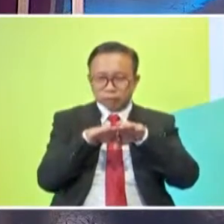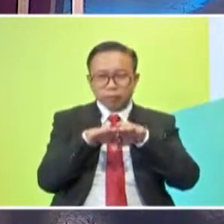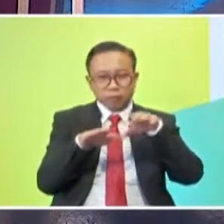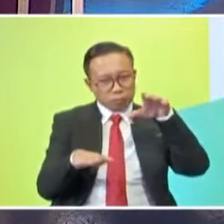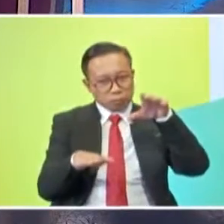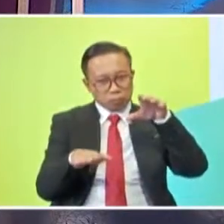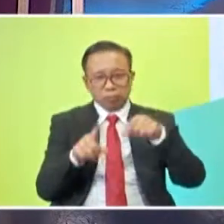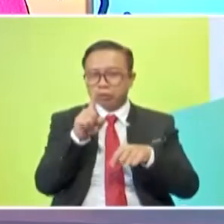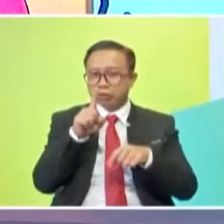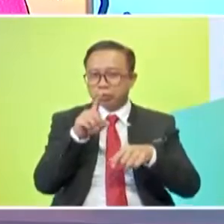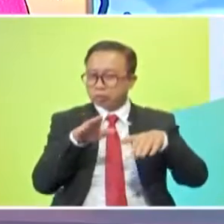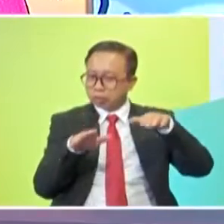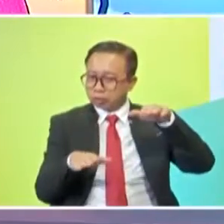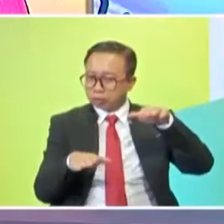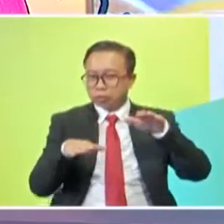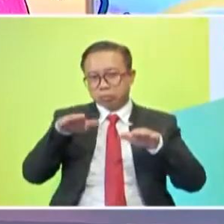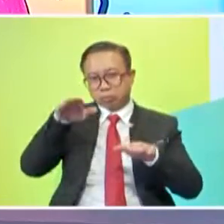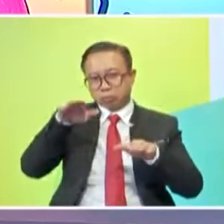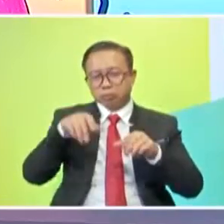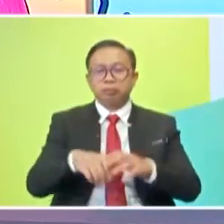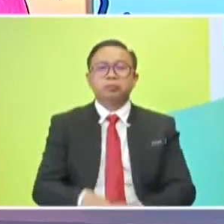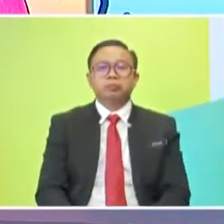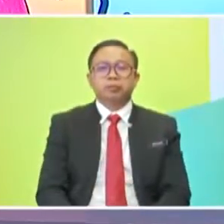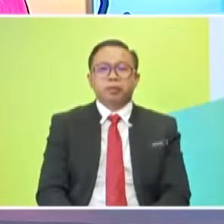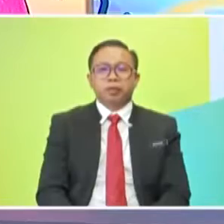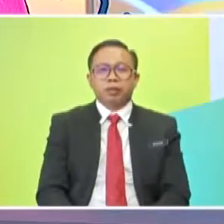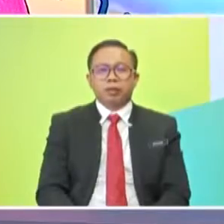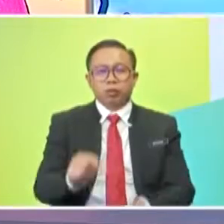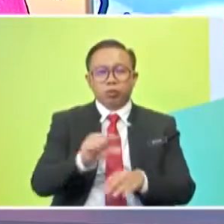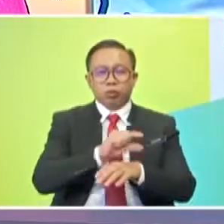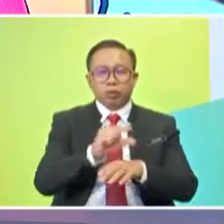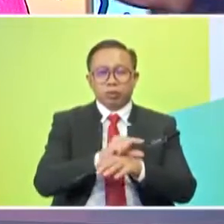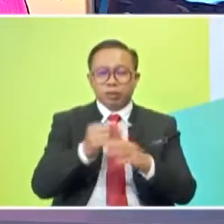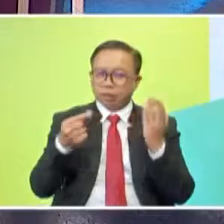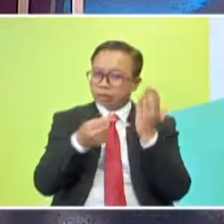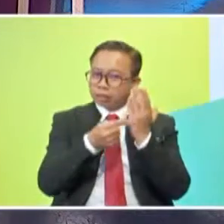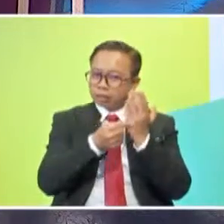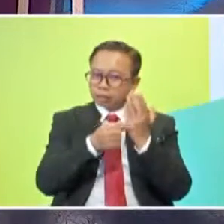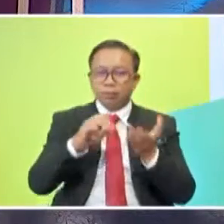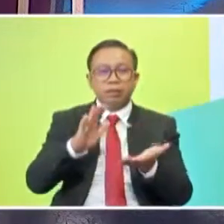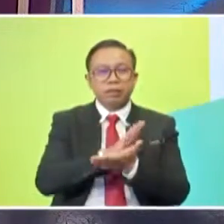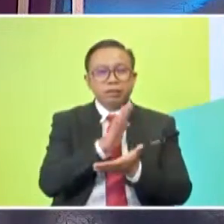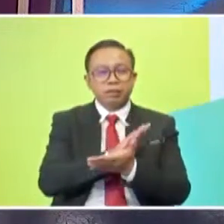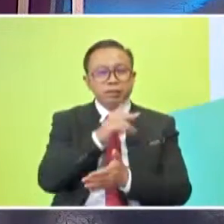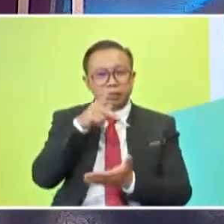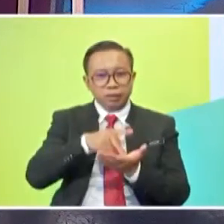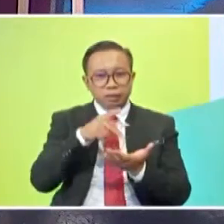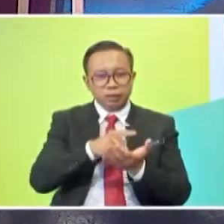Global kejahatan tertinggi tadi kita gunakan klip kertas nih Gitu kira